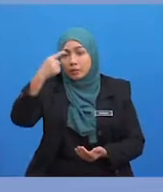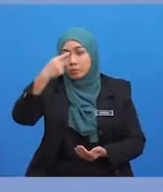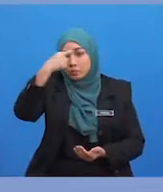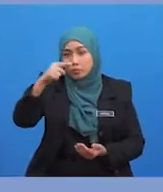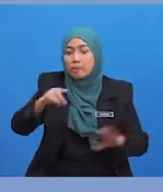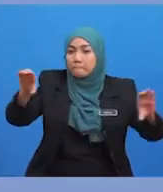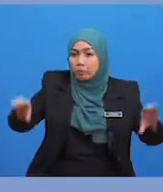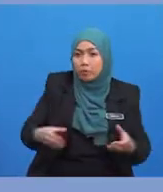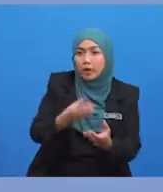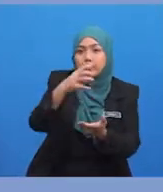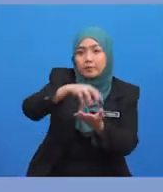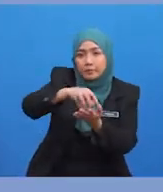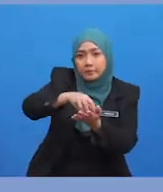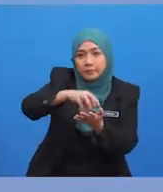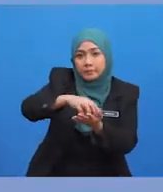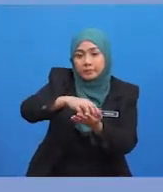Satu paket yeast,